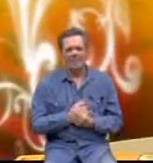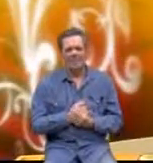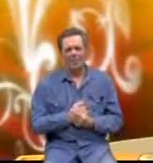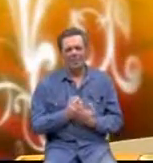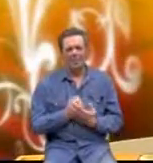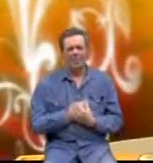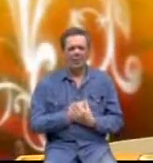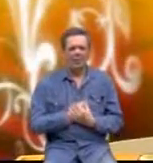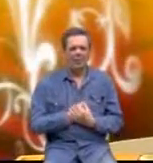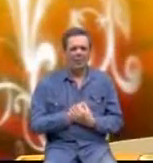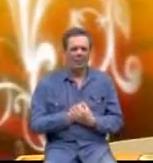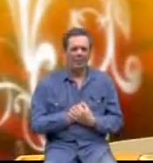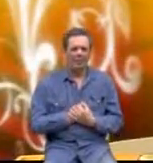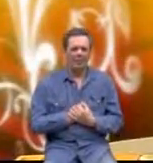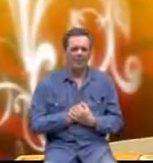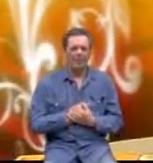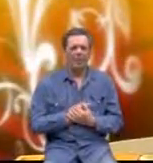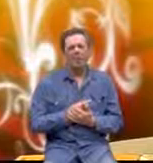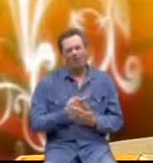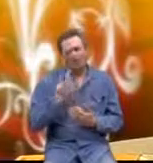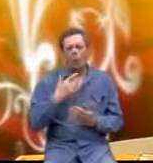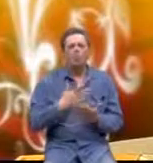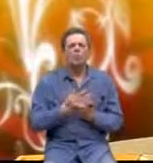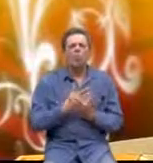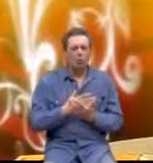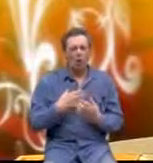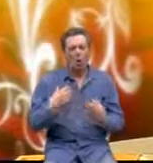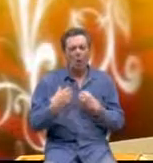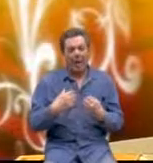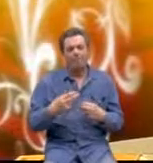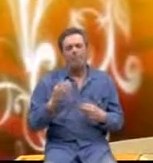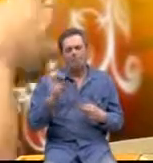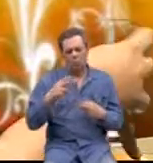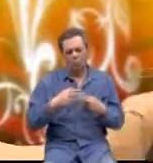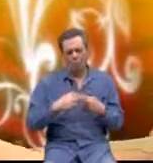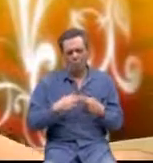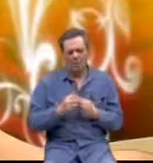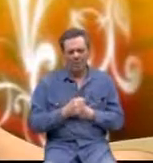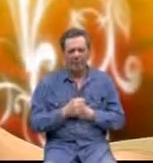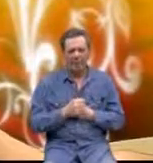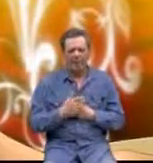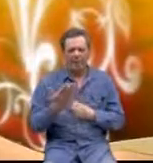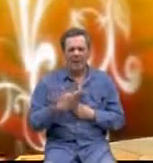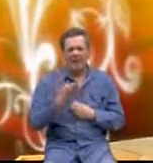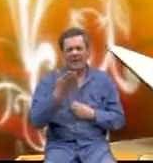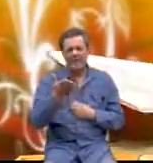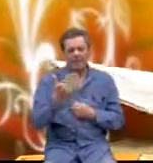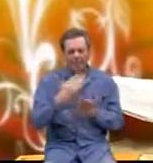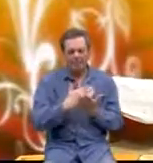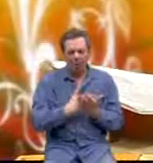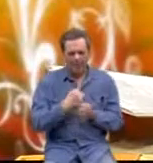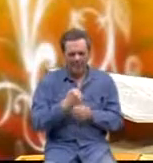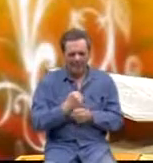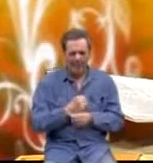dati ni nogu. Ali u svakom slučaju, sajam dobrosusjedstva. Kad ste vi tu taj program